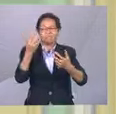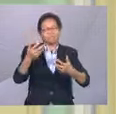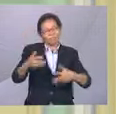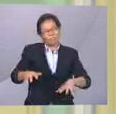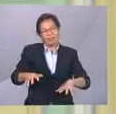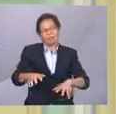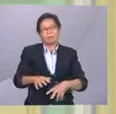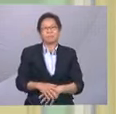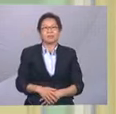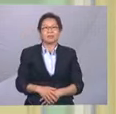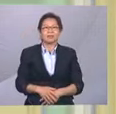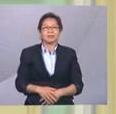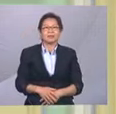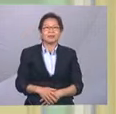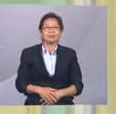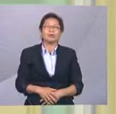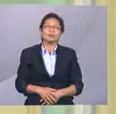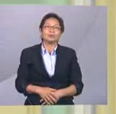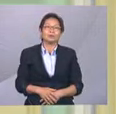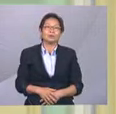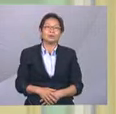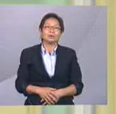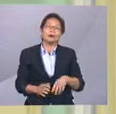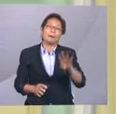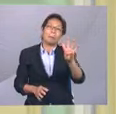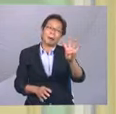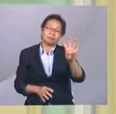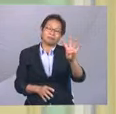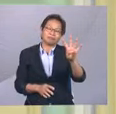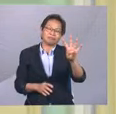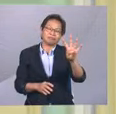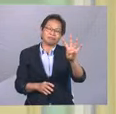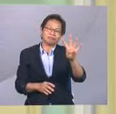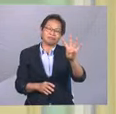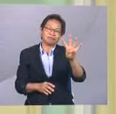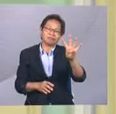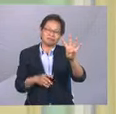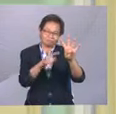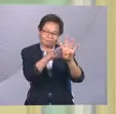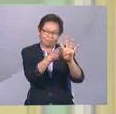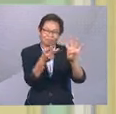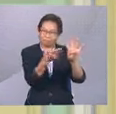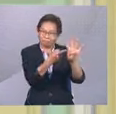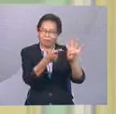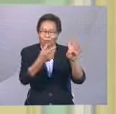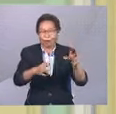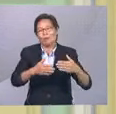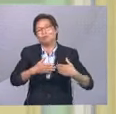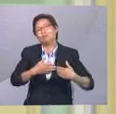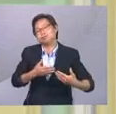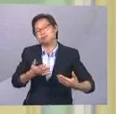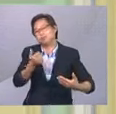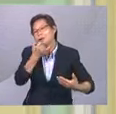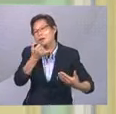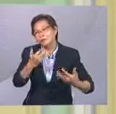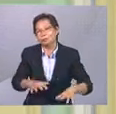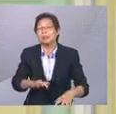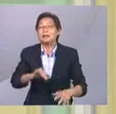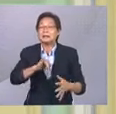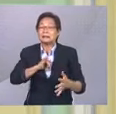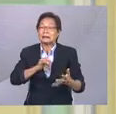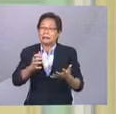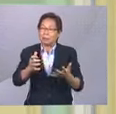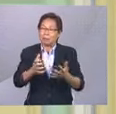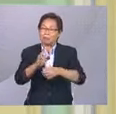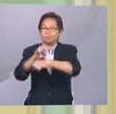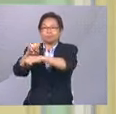dan Pak diantaranya telah pun mengaku salah Hai saya ingin memberikan Ingatkan